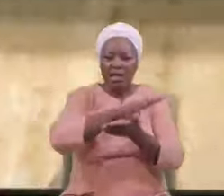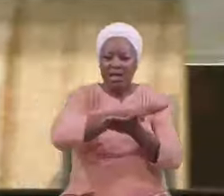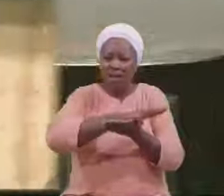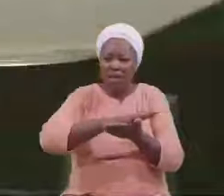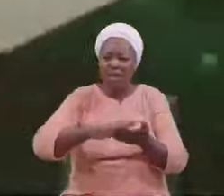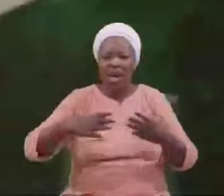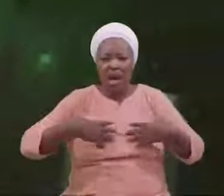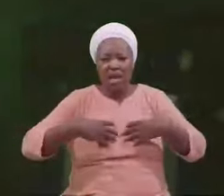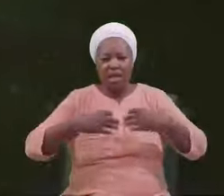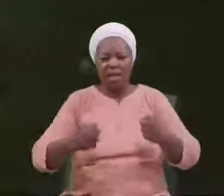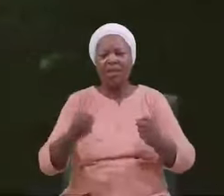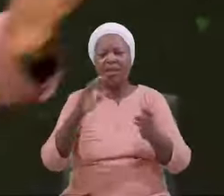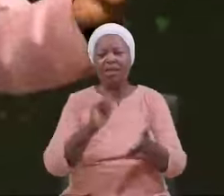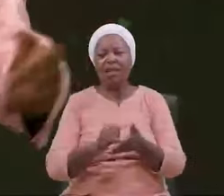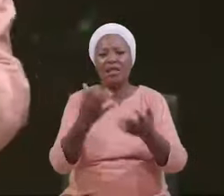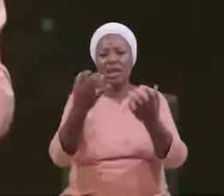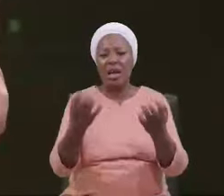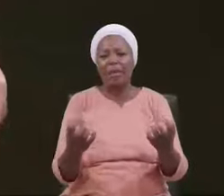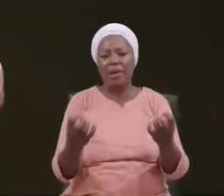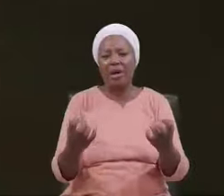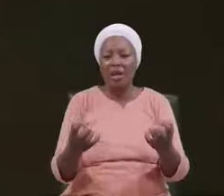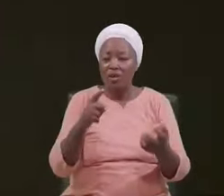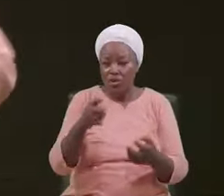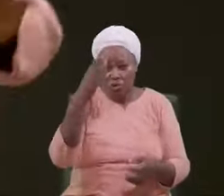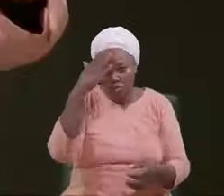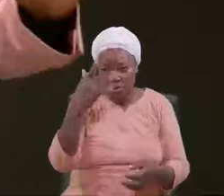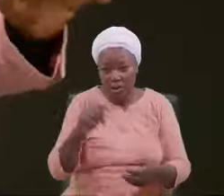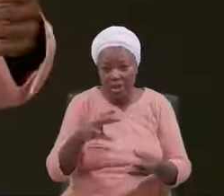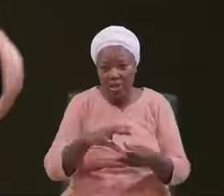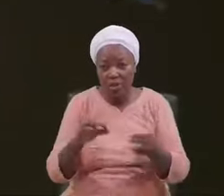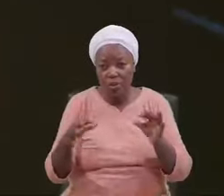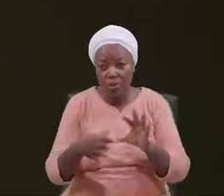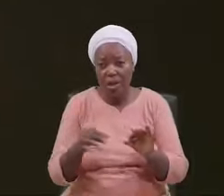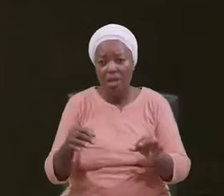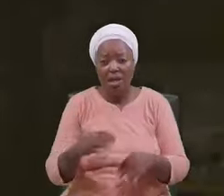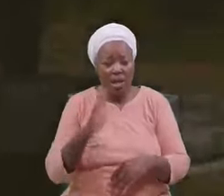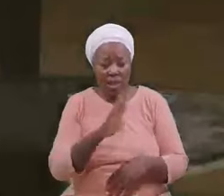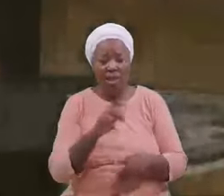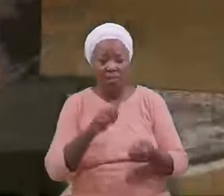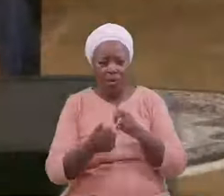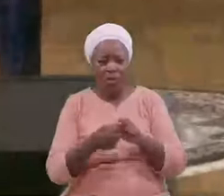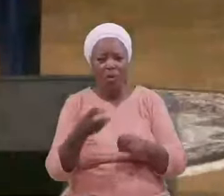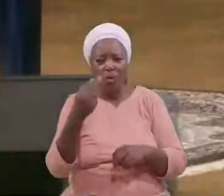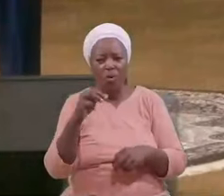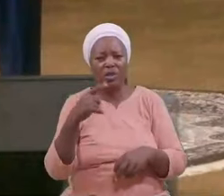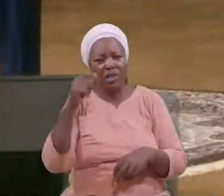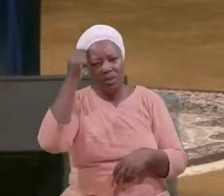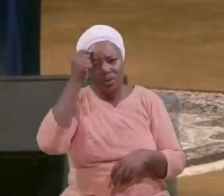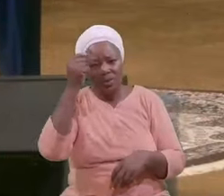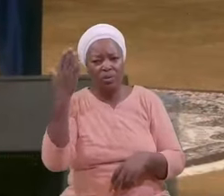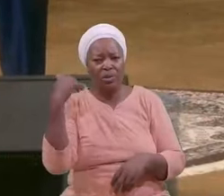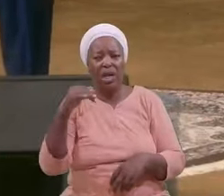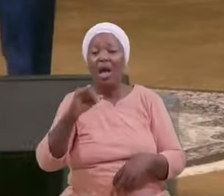et guérira le lépreux. » Vous connaissez l'histoire. Son problème était sa pensée. Je me disais,